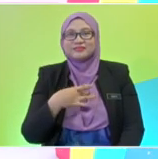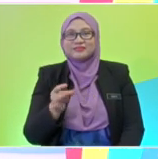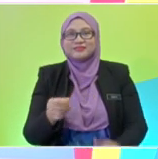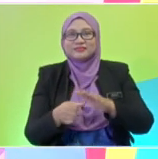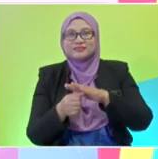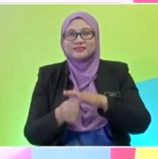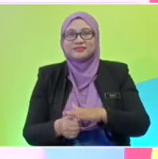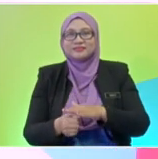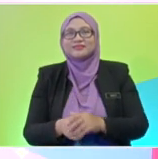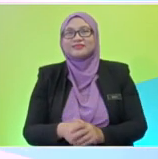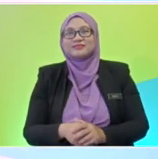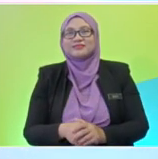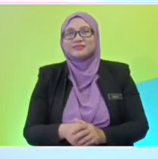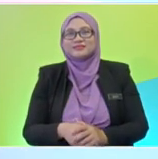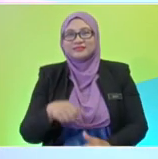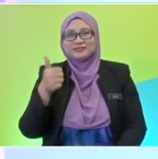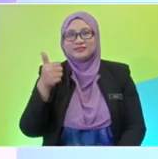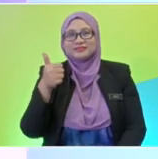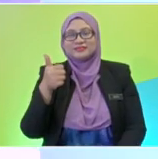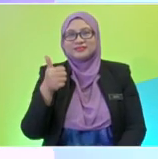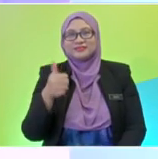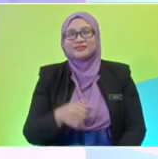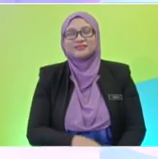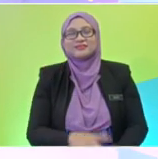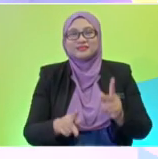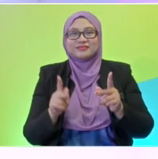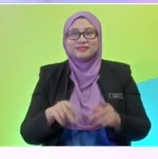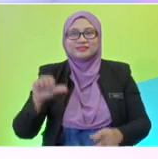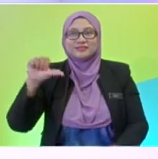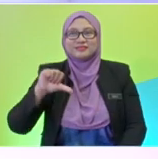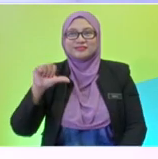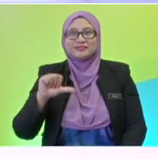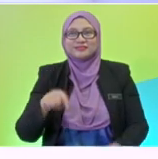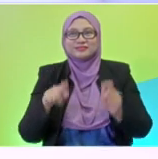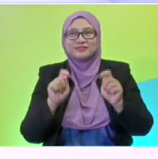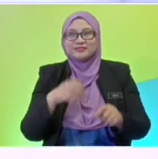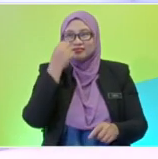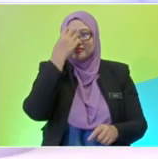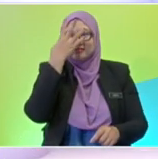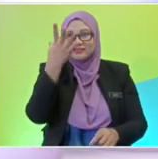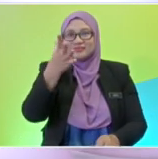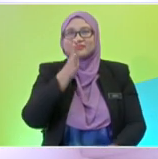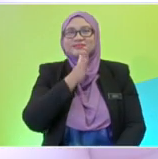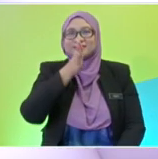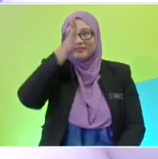sejuta setuju Oke kalau tak setuju maksudnya kena aduh kepada ibu